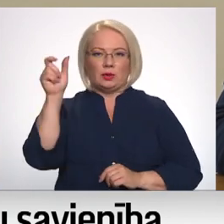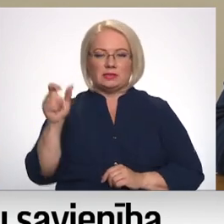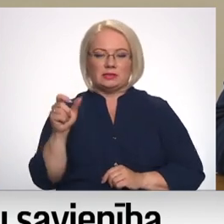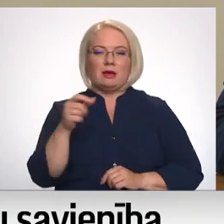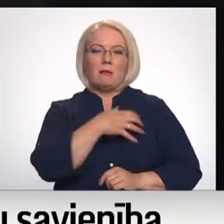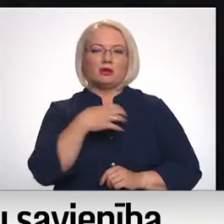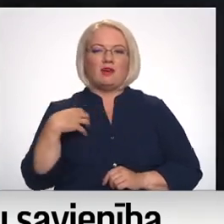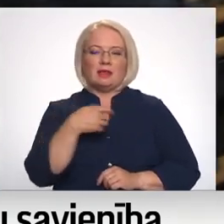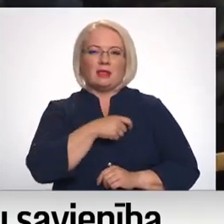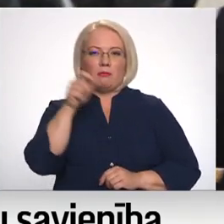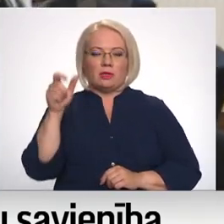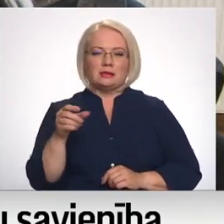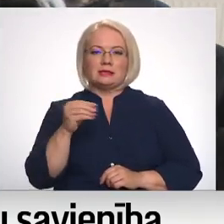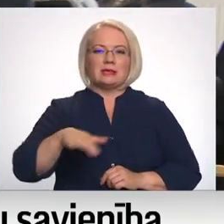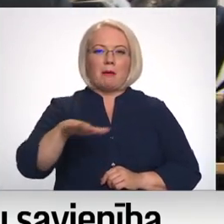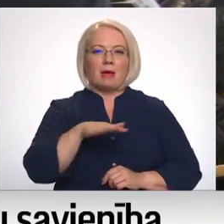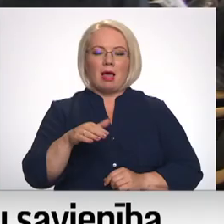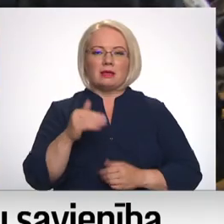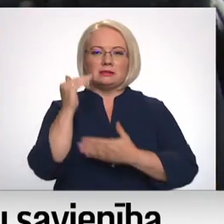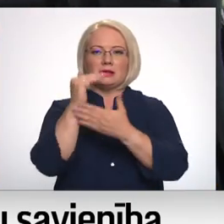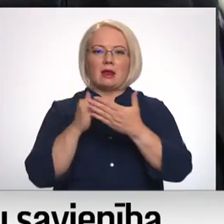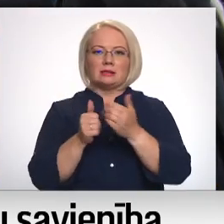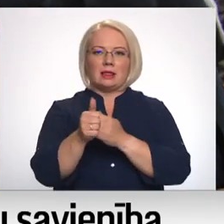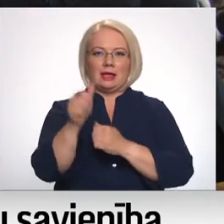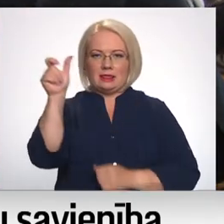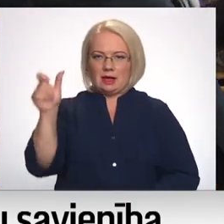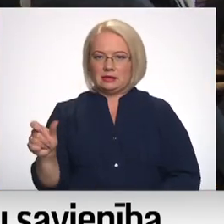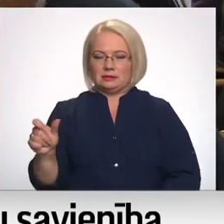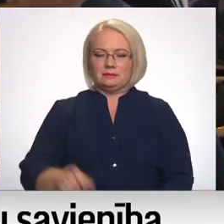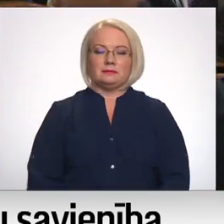būs Zemgales saraksta līderis. Latvijas Televīzija.